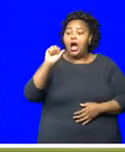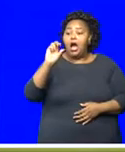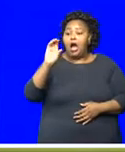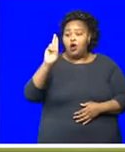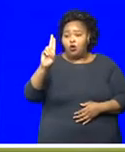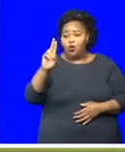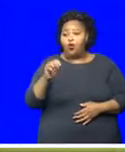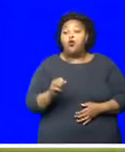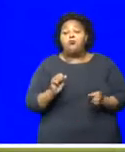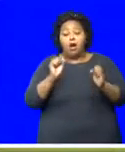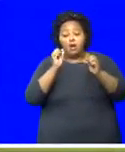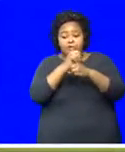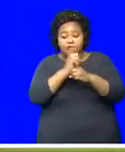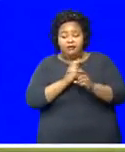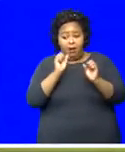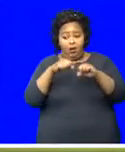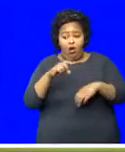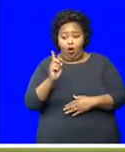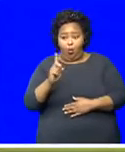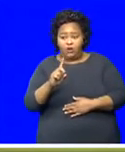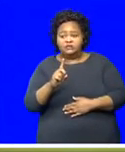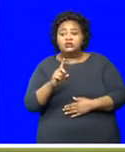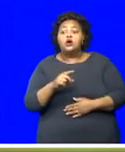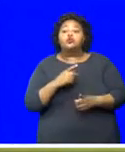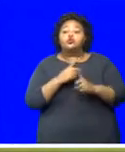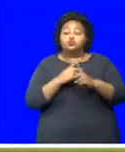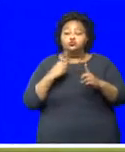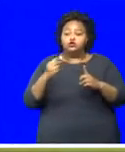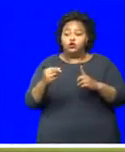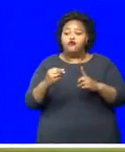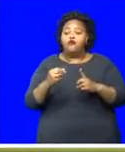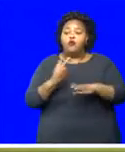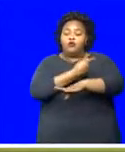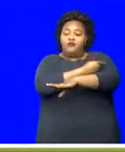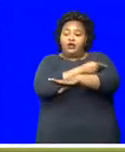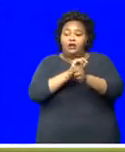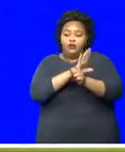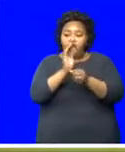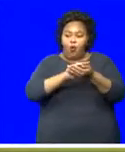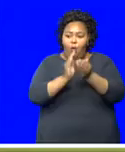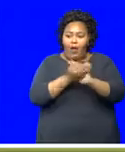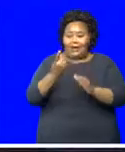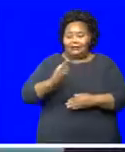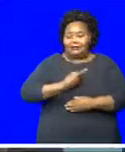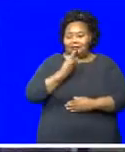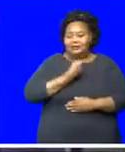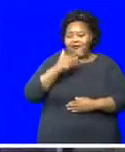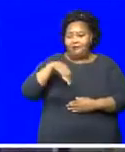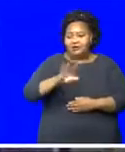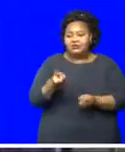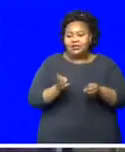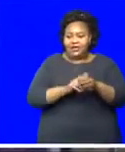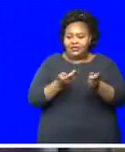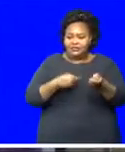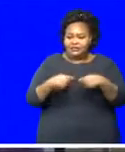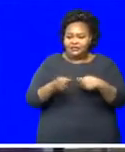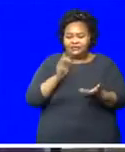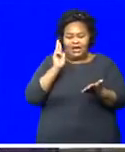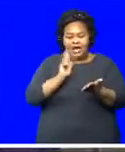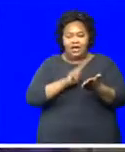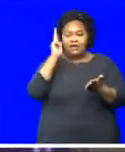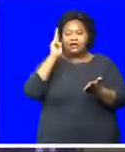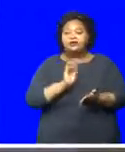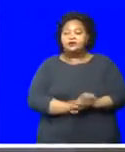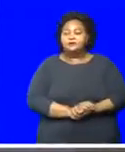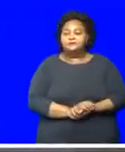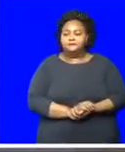imvume ukuthi igcitela aphindze athengise umjovo wegomela umkhuhlane iCovid-19. Luhambe kahle